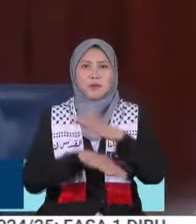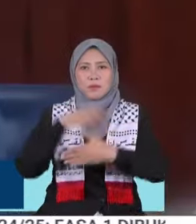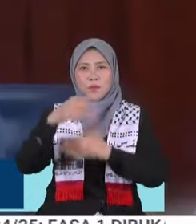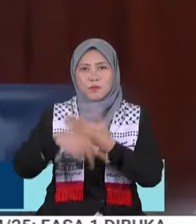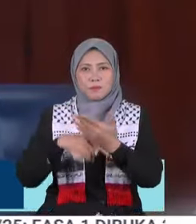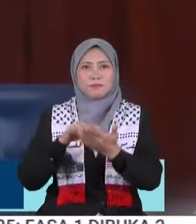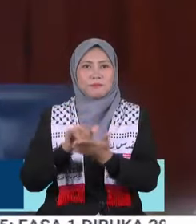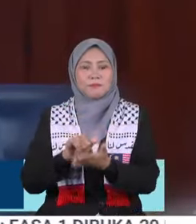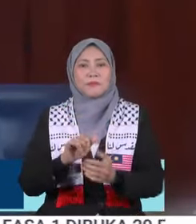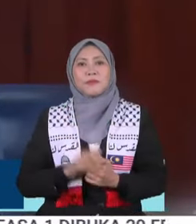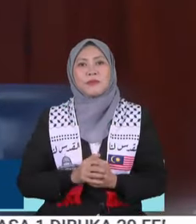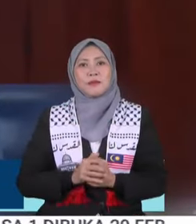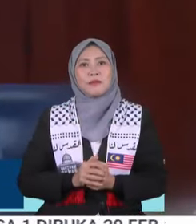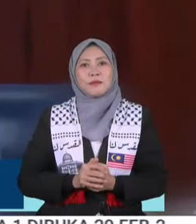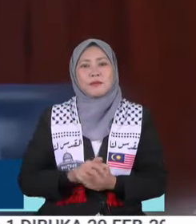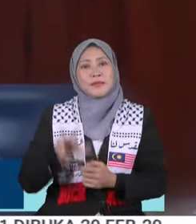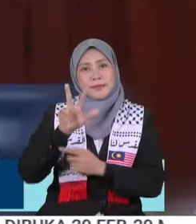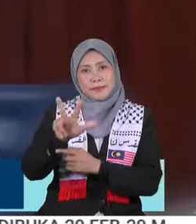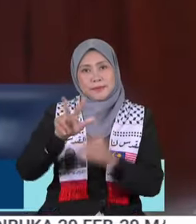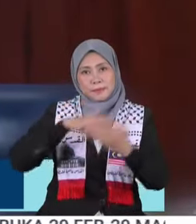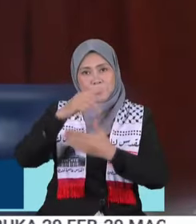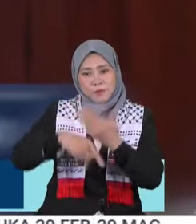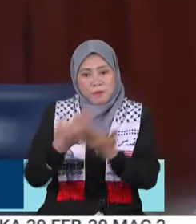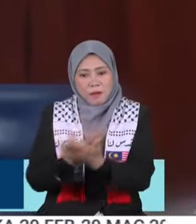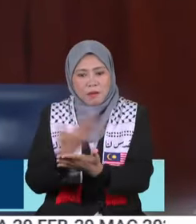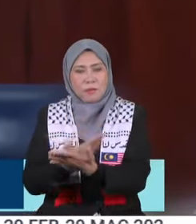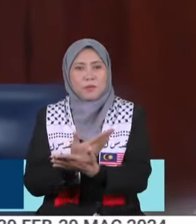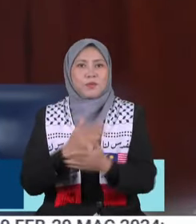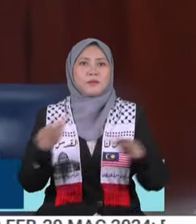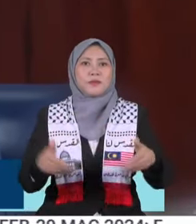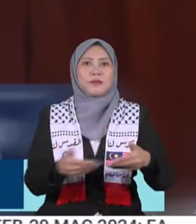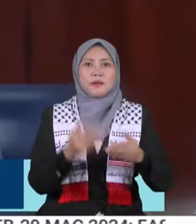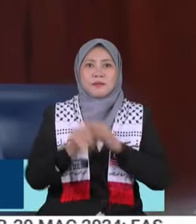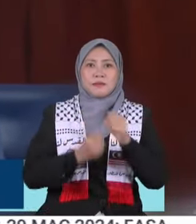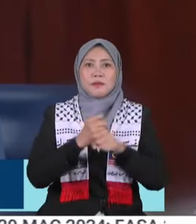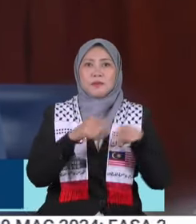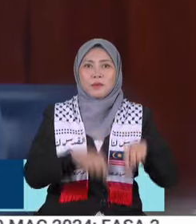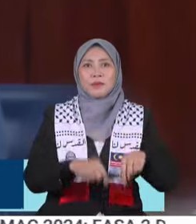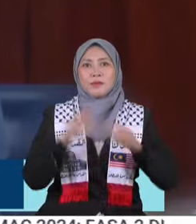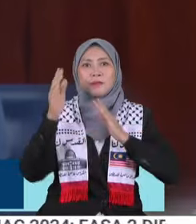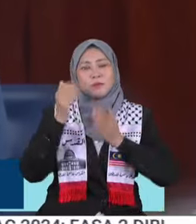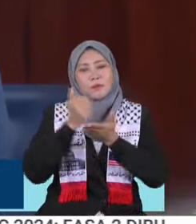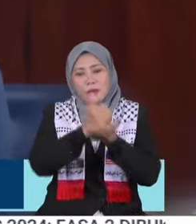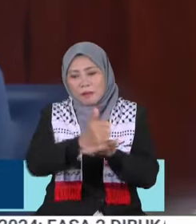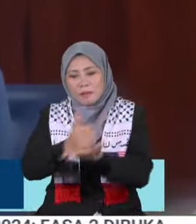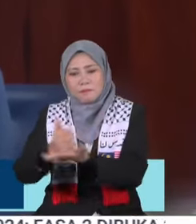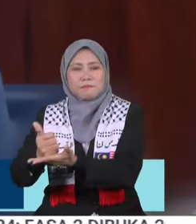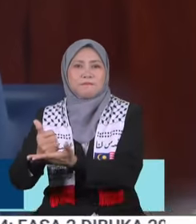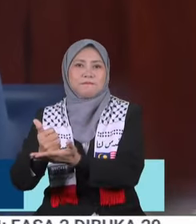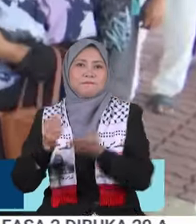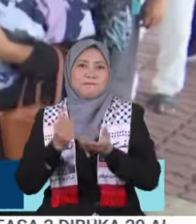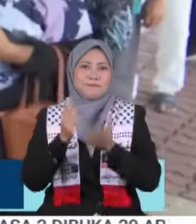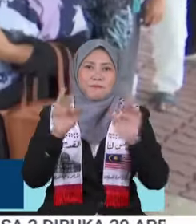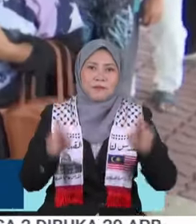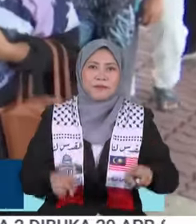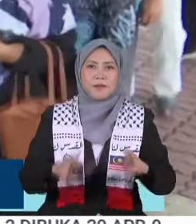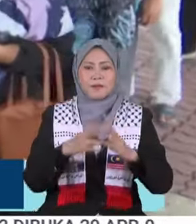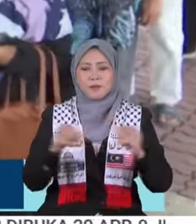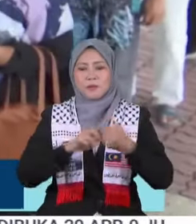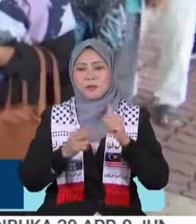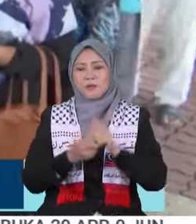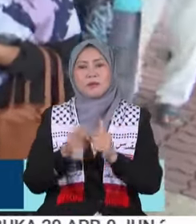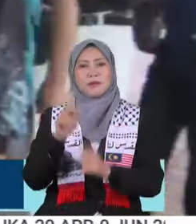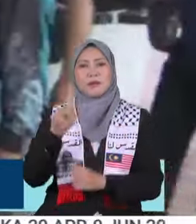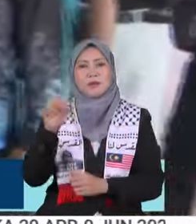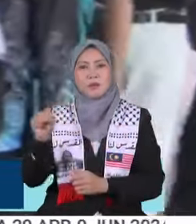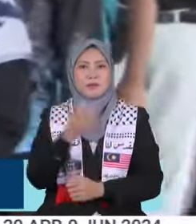program tersebut. Menerusi program itu, tiga inisiatif baru telah diperkenalkan tahun ini dalam usaha untuk membantu rakyat menangani isu